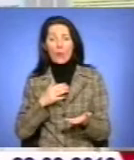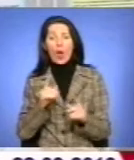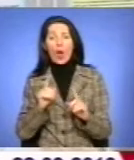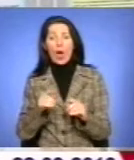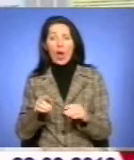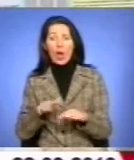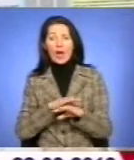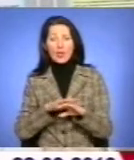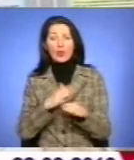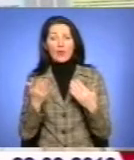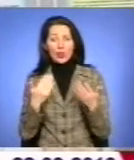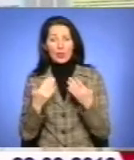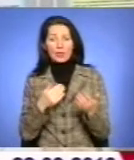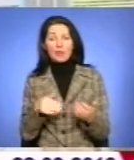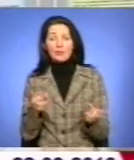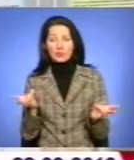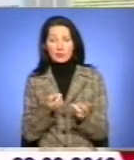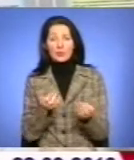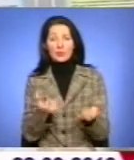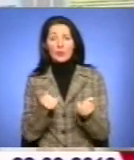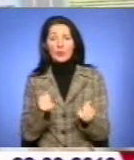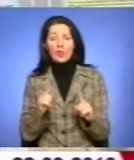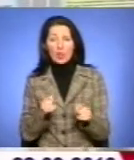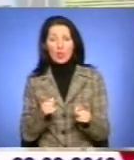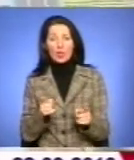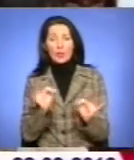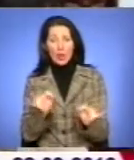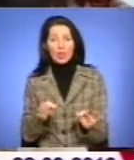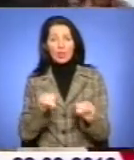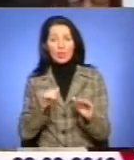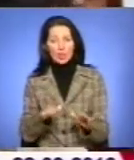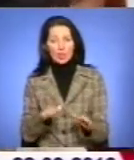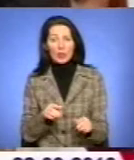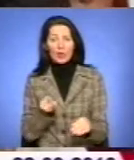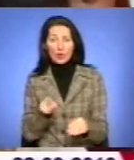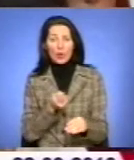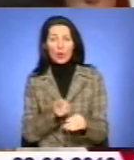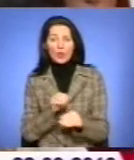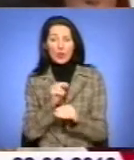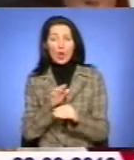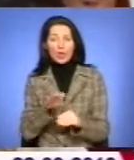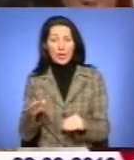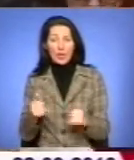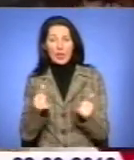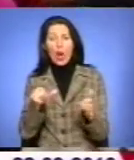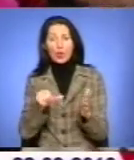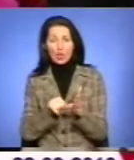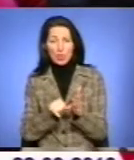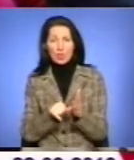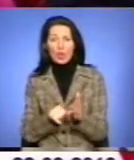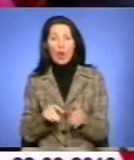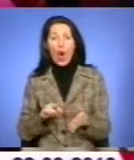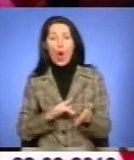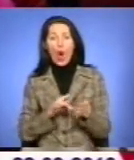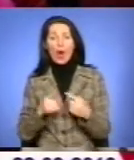і інвестором, повинен приймати раціональні рішення, саме цьому ми вчимо дітей. Для учасників учнівської олімпіади з економіки організували